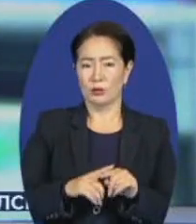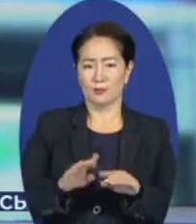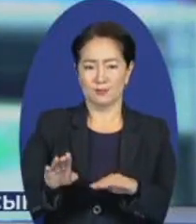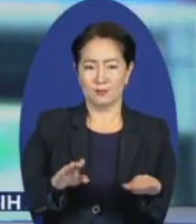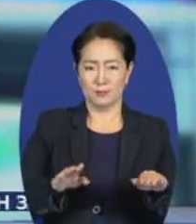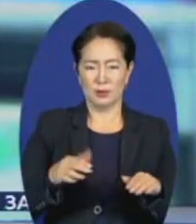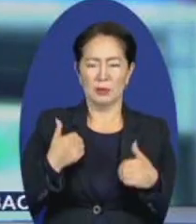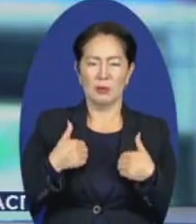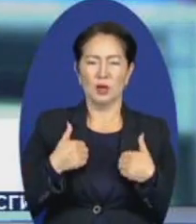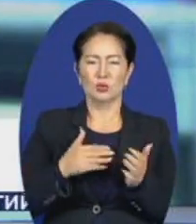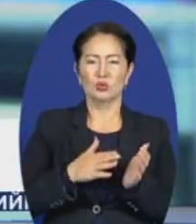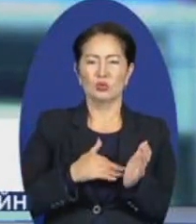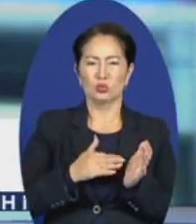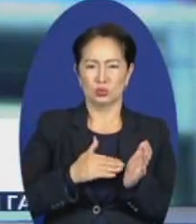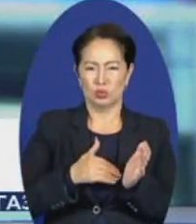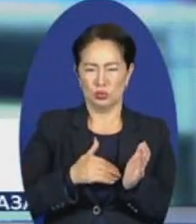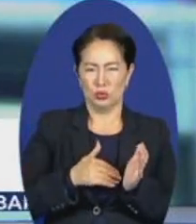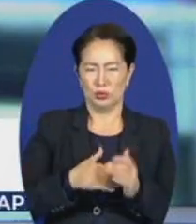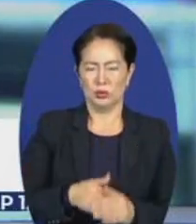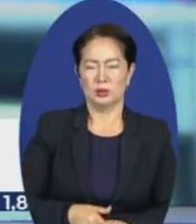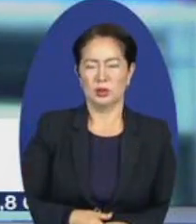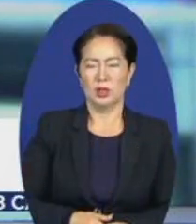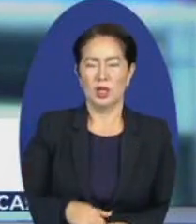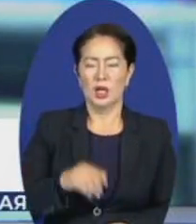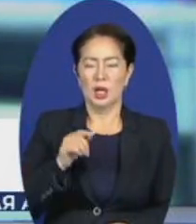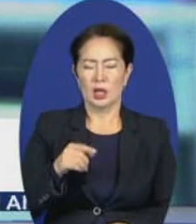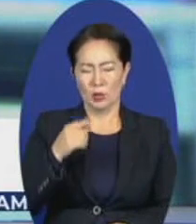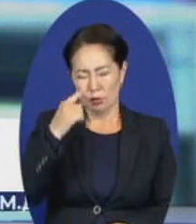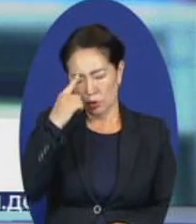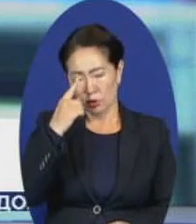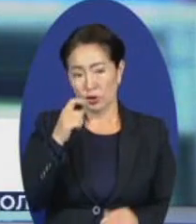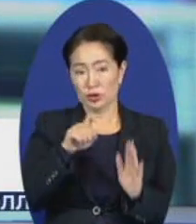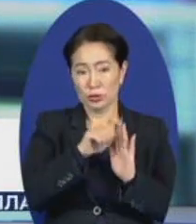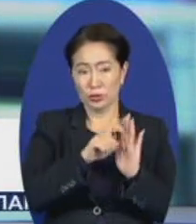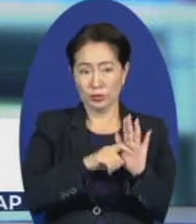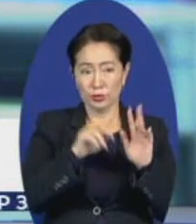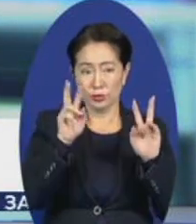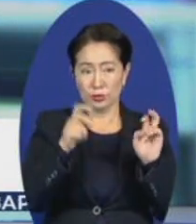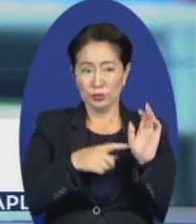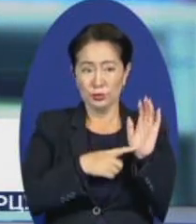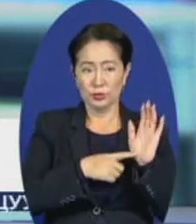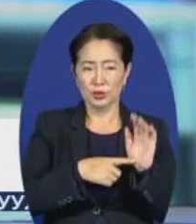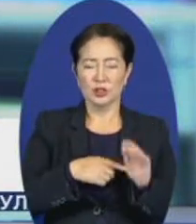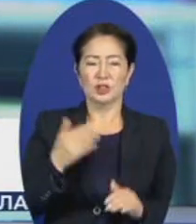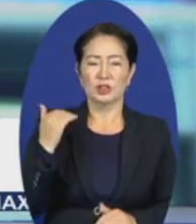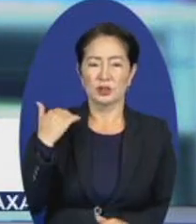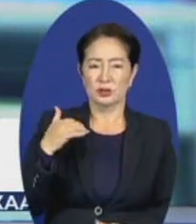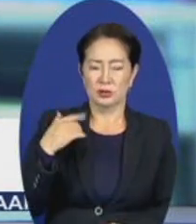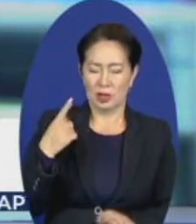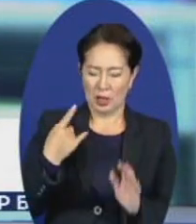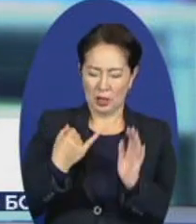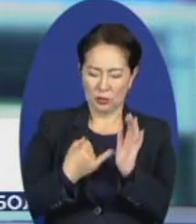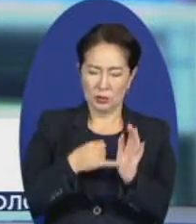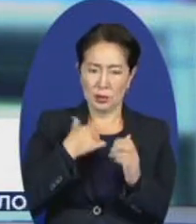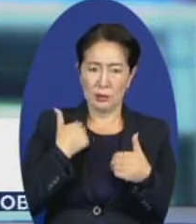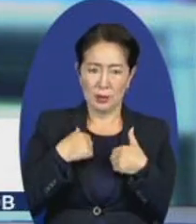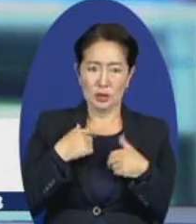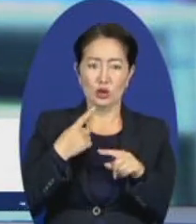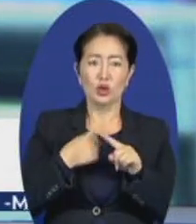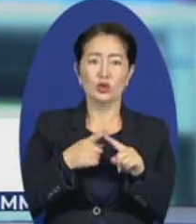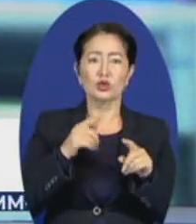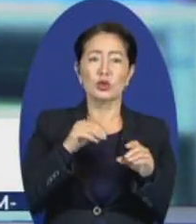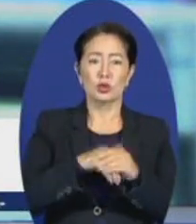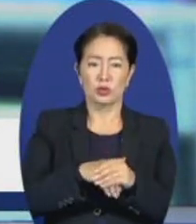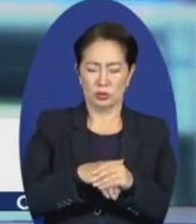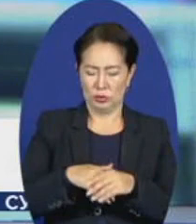дорногтлогт багшийн оронтой тогтмог байна. За, тиймээс Teach for Mongolia хөтөлбөрийг эхлүүлсэн. Энэ хөтөлбөр тамрагдсан 16 багш орон нутгийг зориулсан байна. Үүнээс